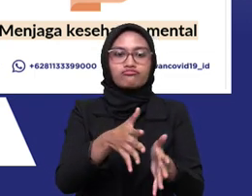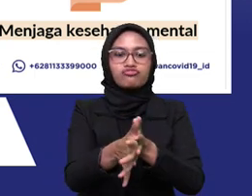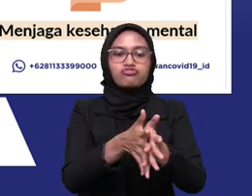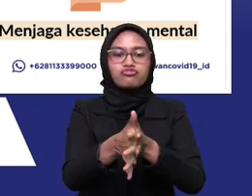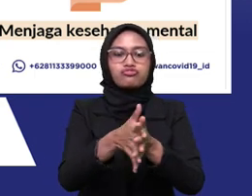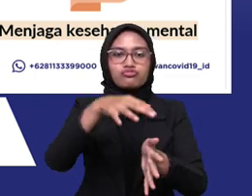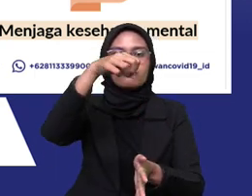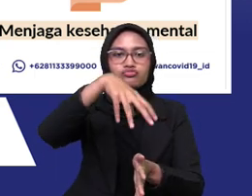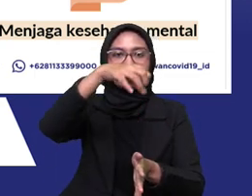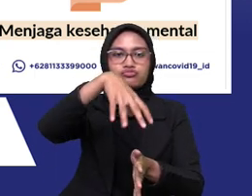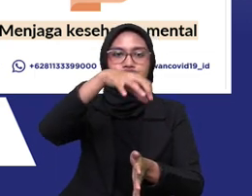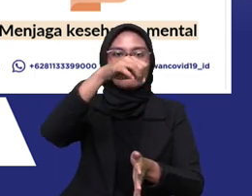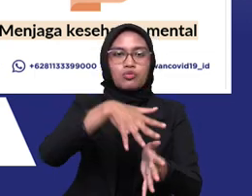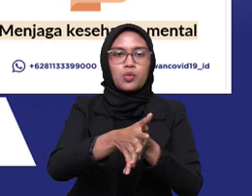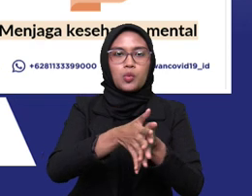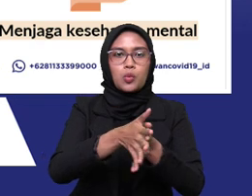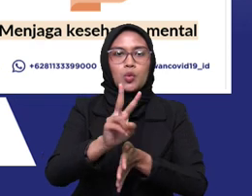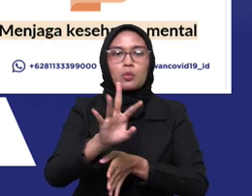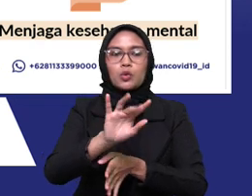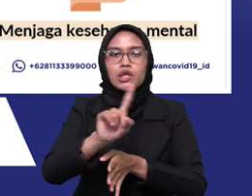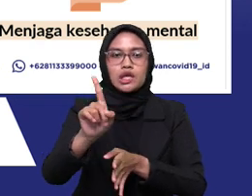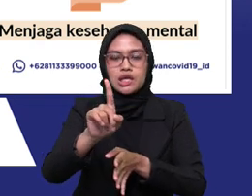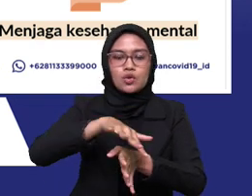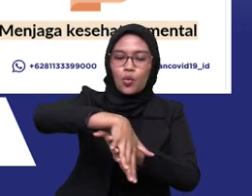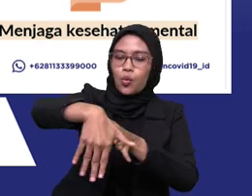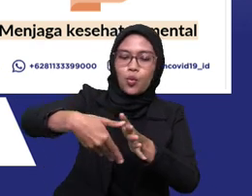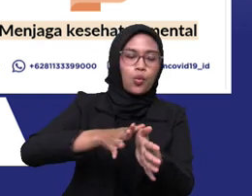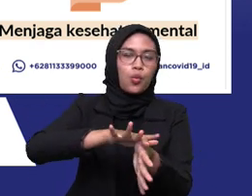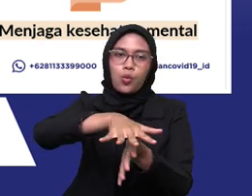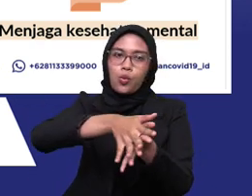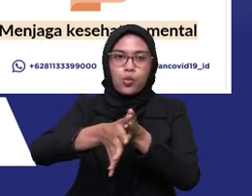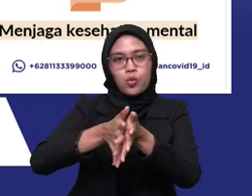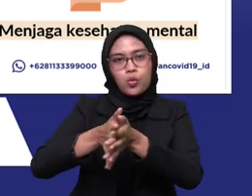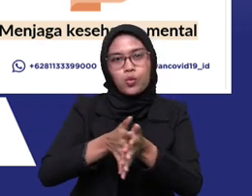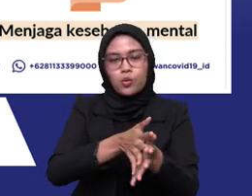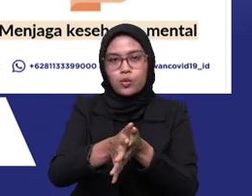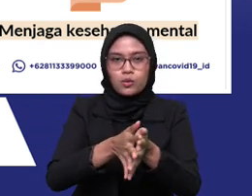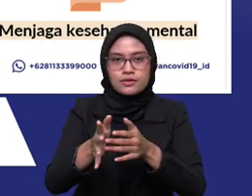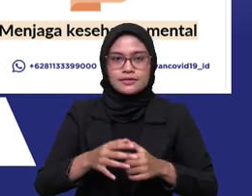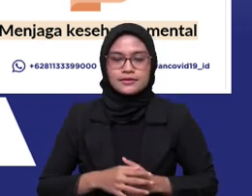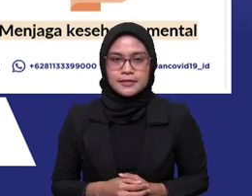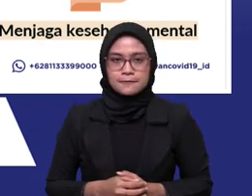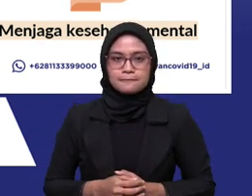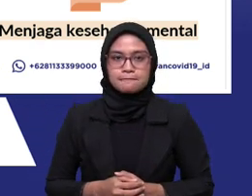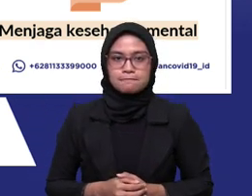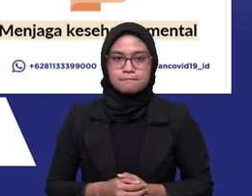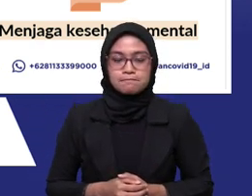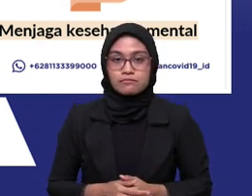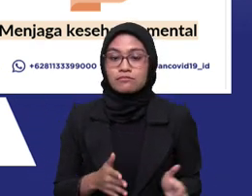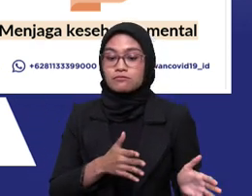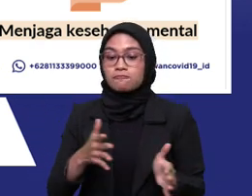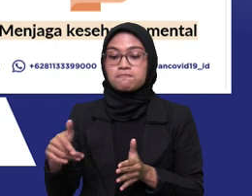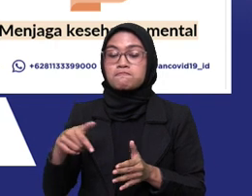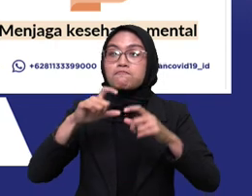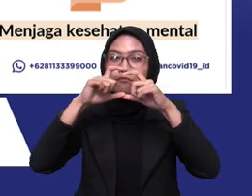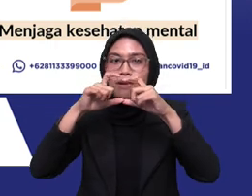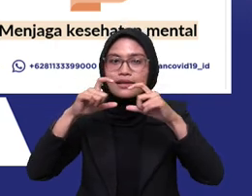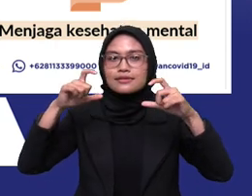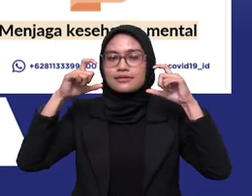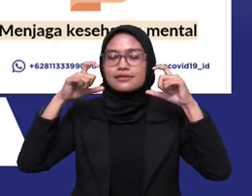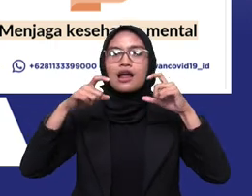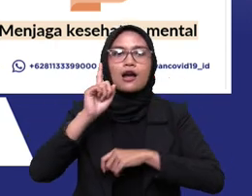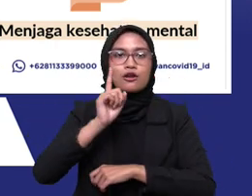mencakup mengusap dan menggosok seluruh bagian tangan yang kedua mengenakan masker yaitu saat